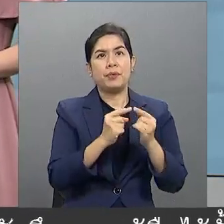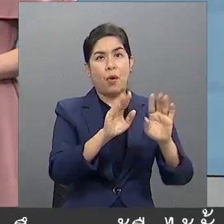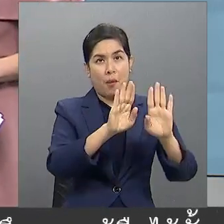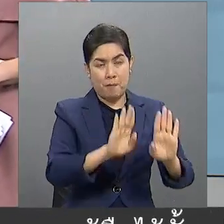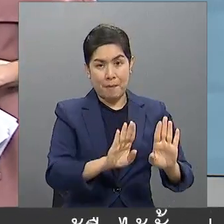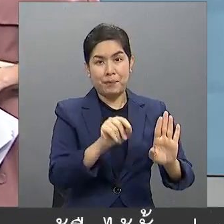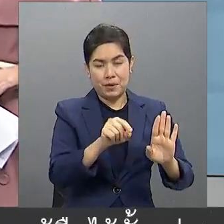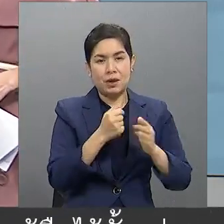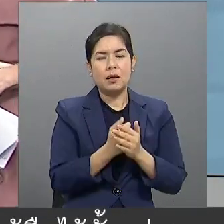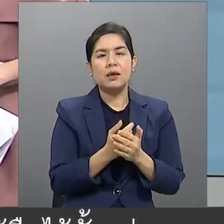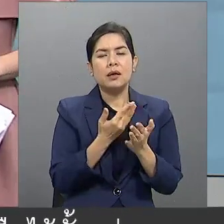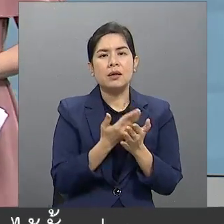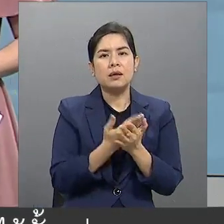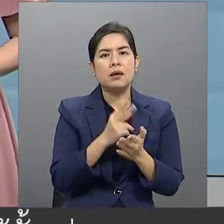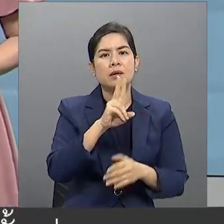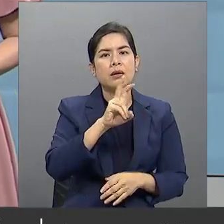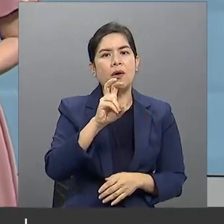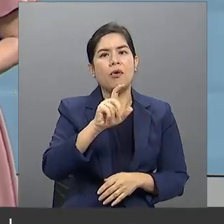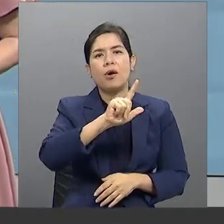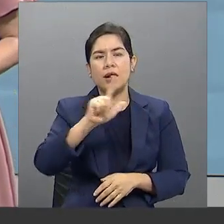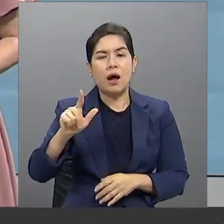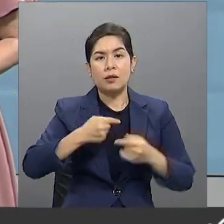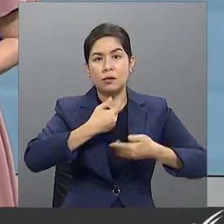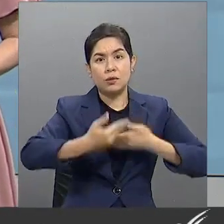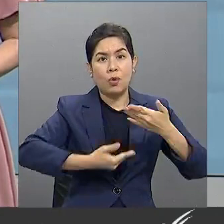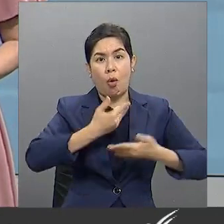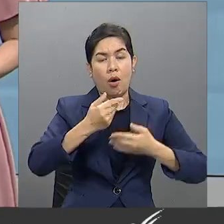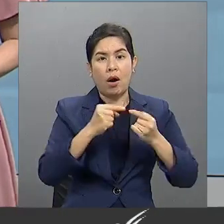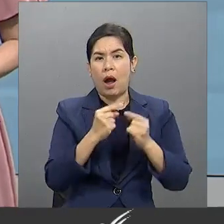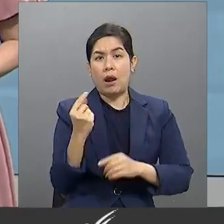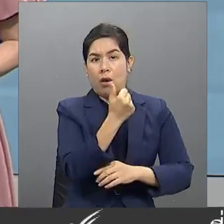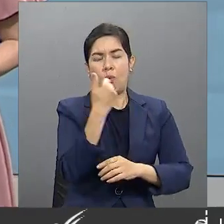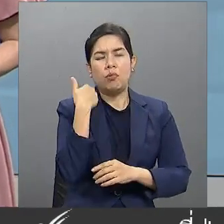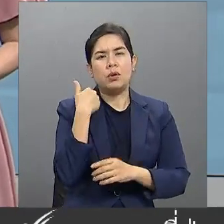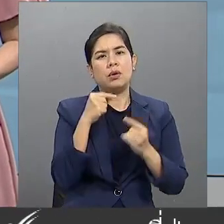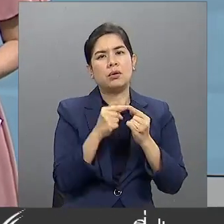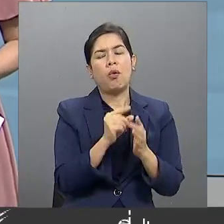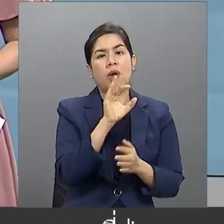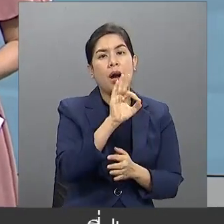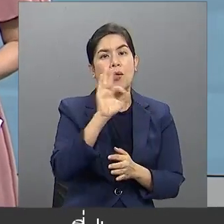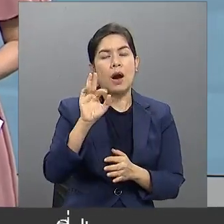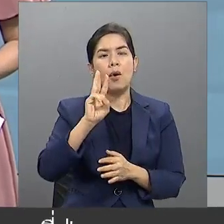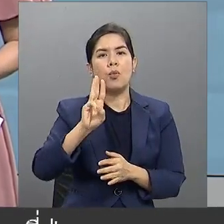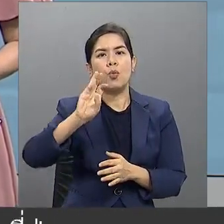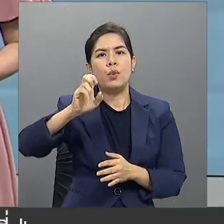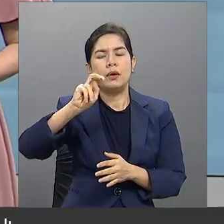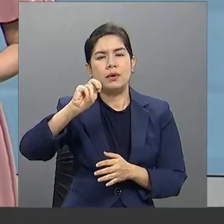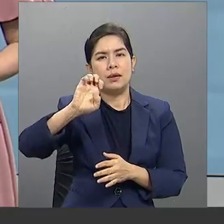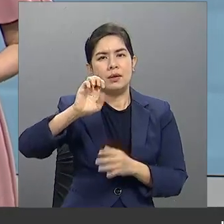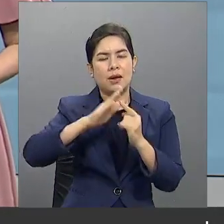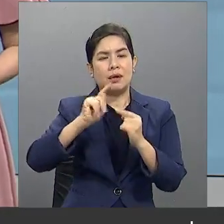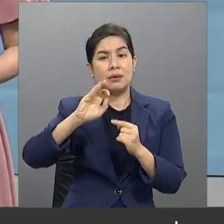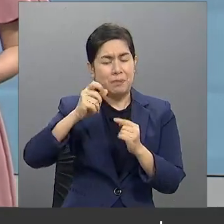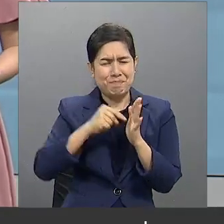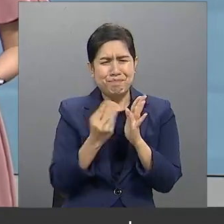200ล้านบาทแล้วก็ขายหมดภายใน 99วินาทีคล้ายคล้ายกับเป็นการทดลองนะก่อนจะนำมาใช้